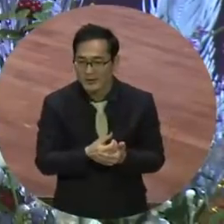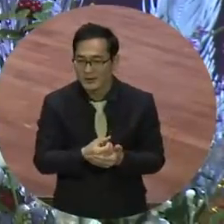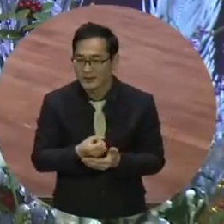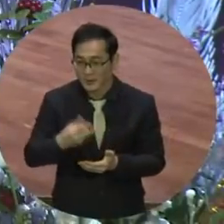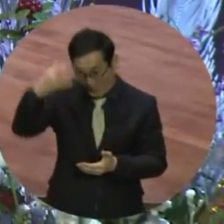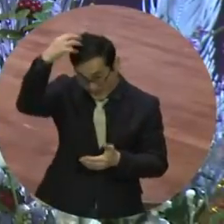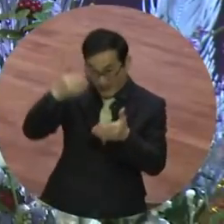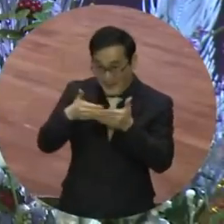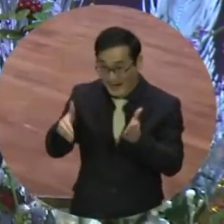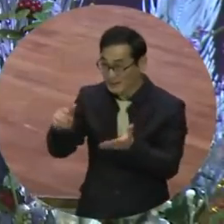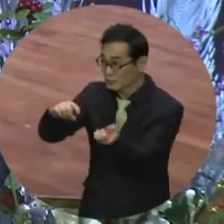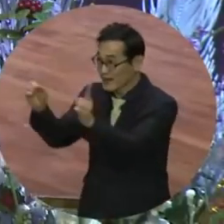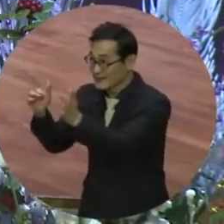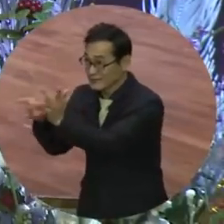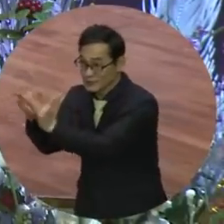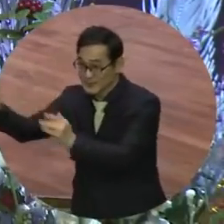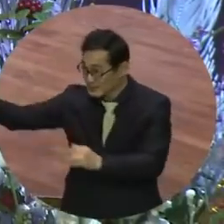감격,